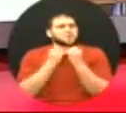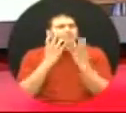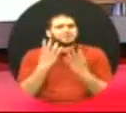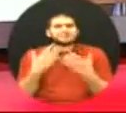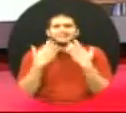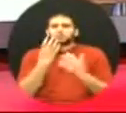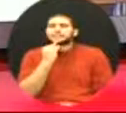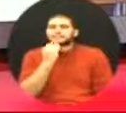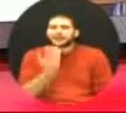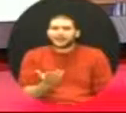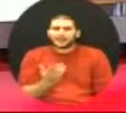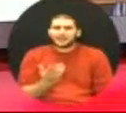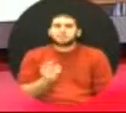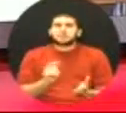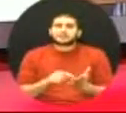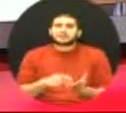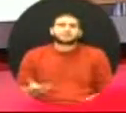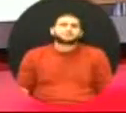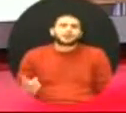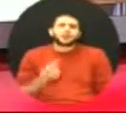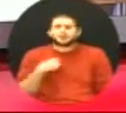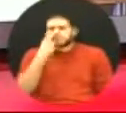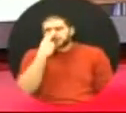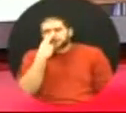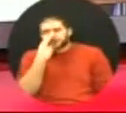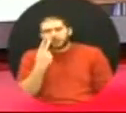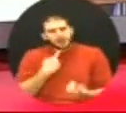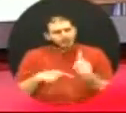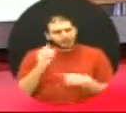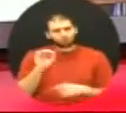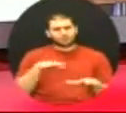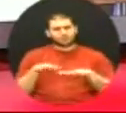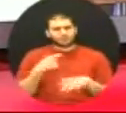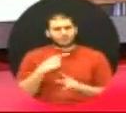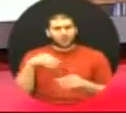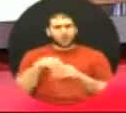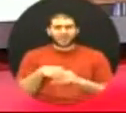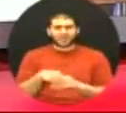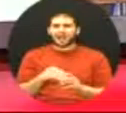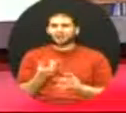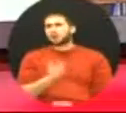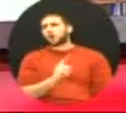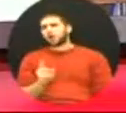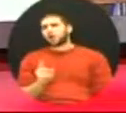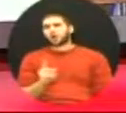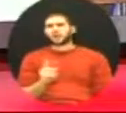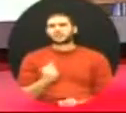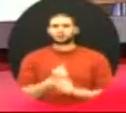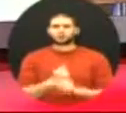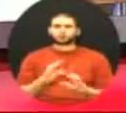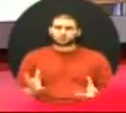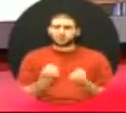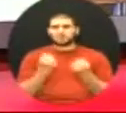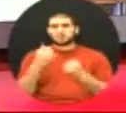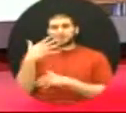הישראלי בהווייתו. ולכן, אני נסה לתרץ כאילו עבור הממשלה שאני לא חלק ממנה היום, למה לא החליטו באמת לקחת ולעשות איזה אירוע